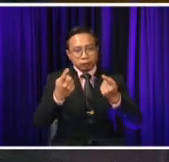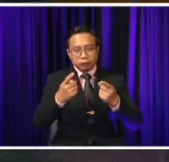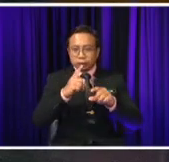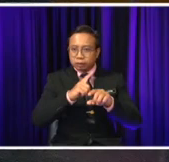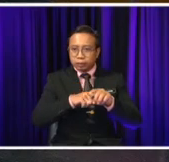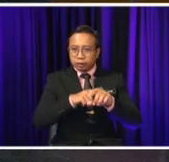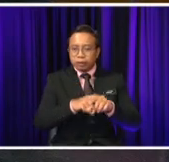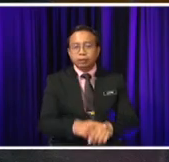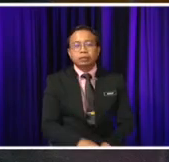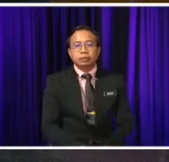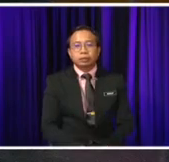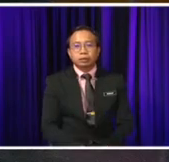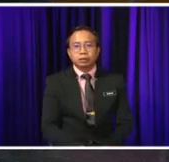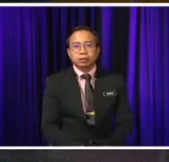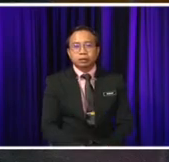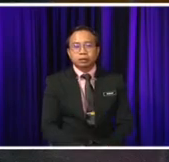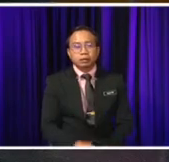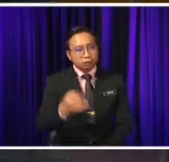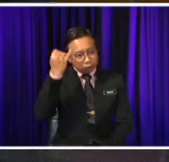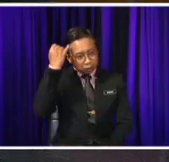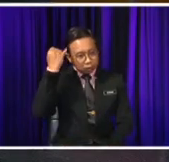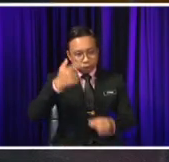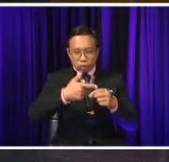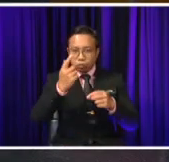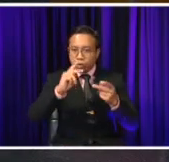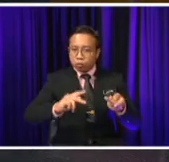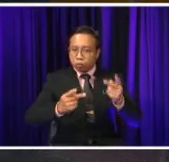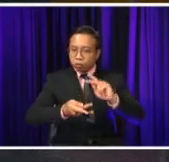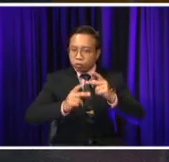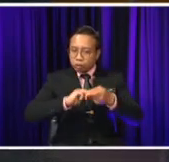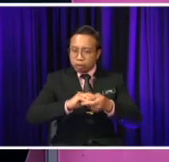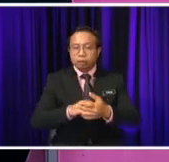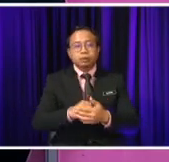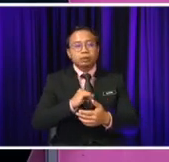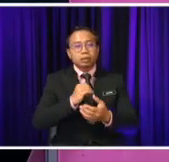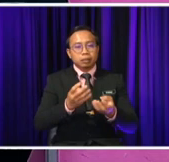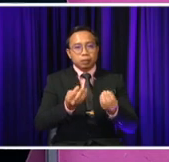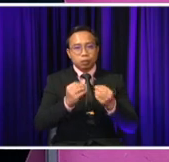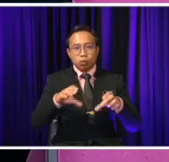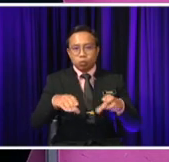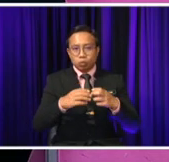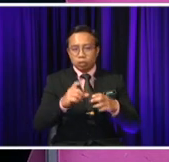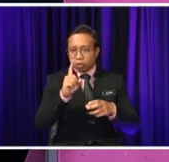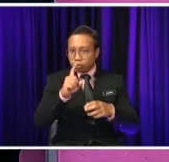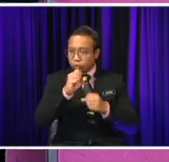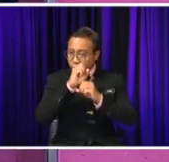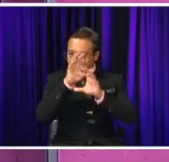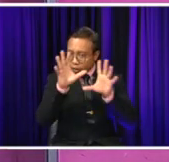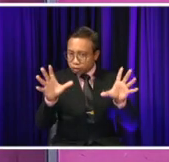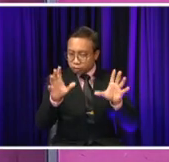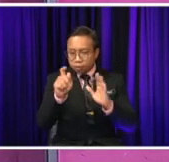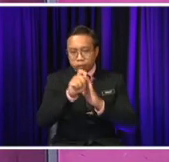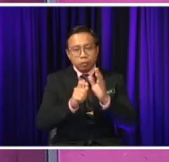apa namanya ID luar kota penjelasan tentang